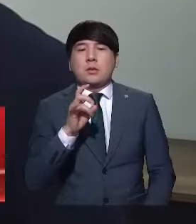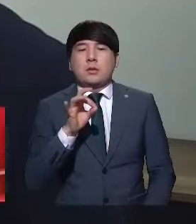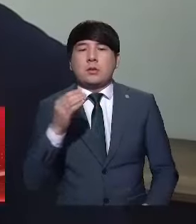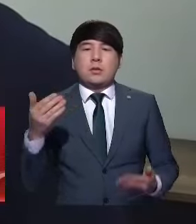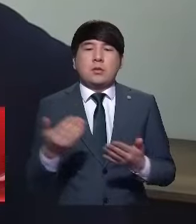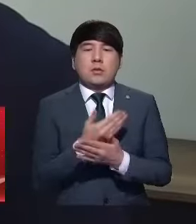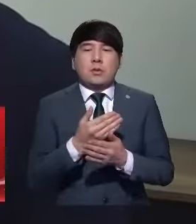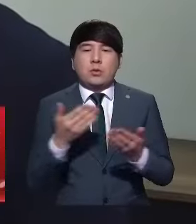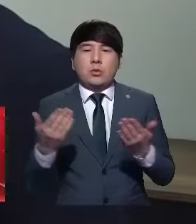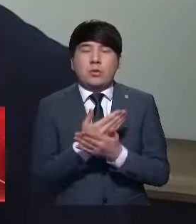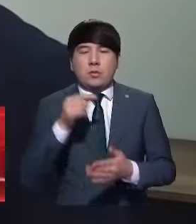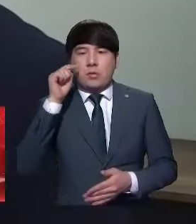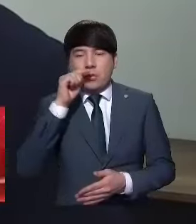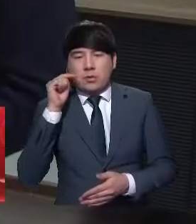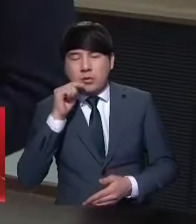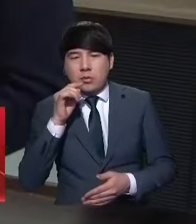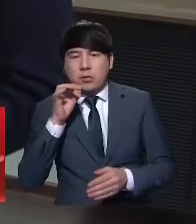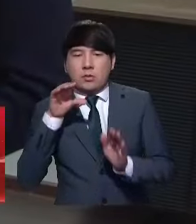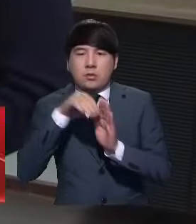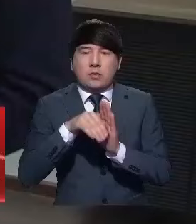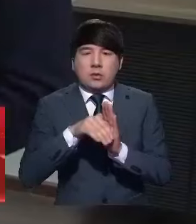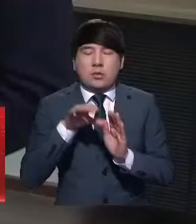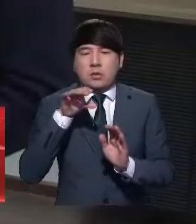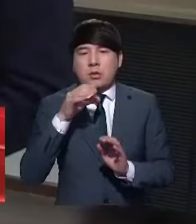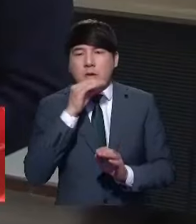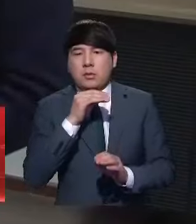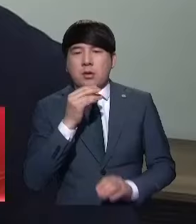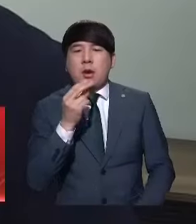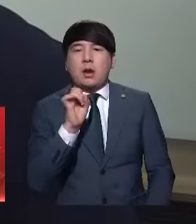с новой продукцией на китайские или индийские рынки. Это окно